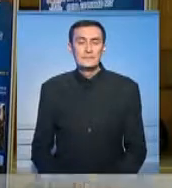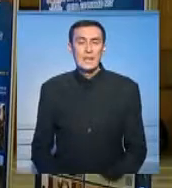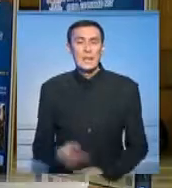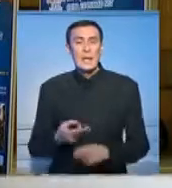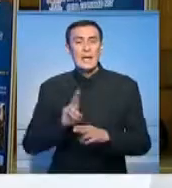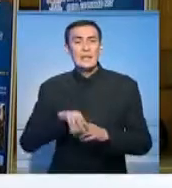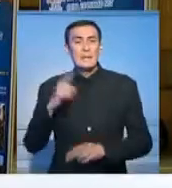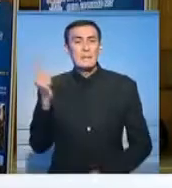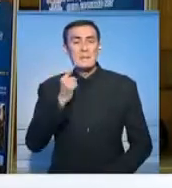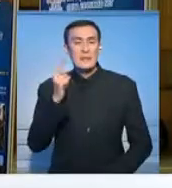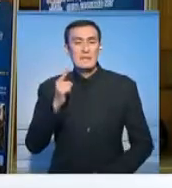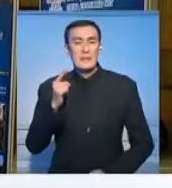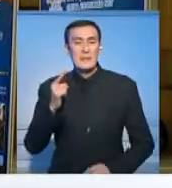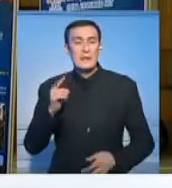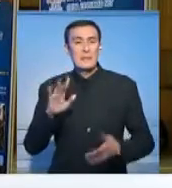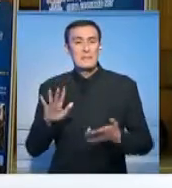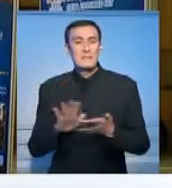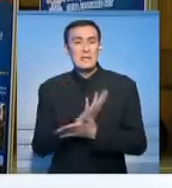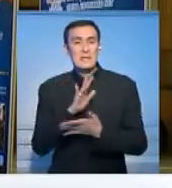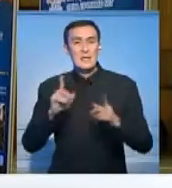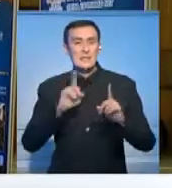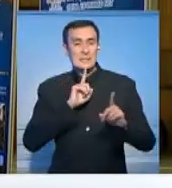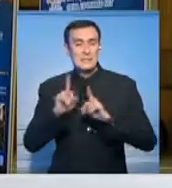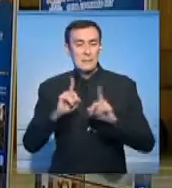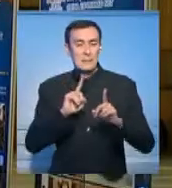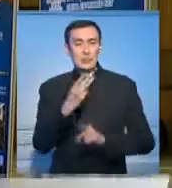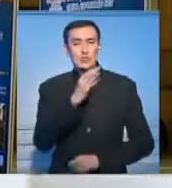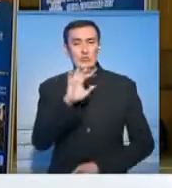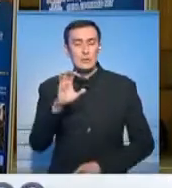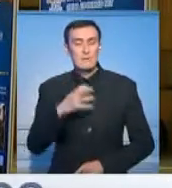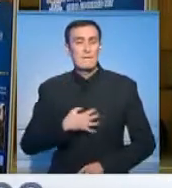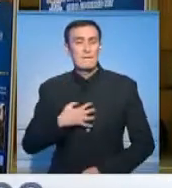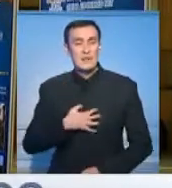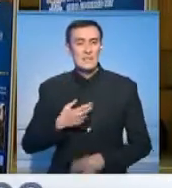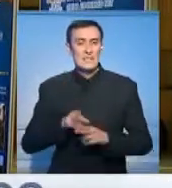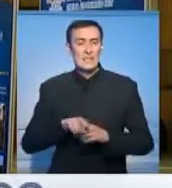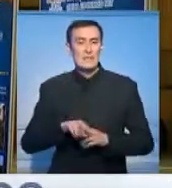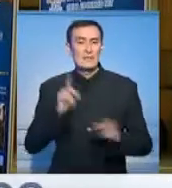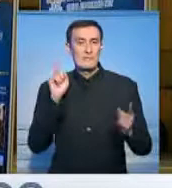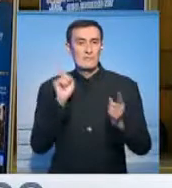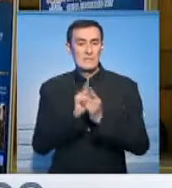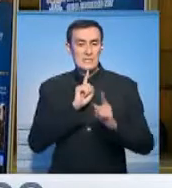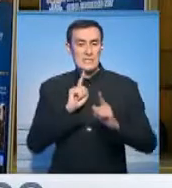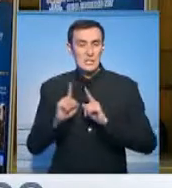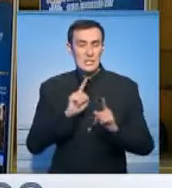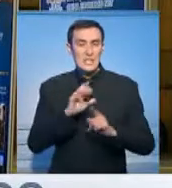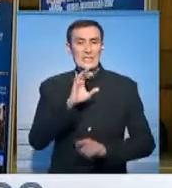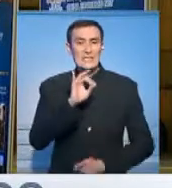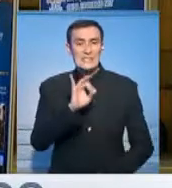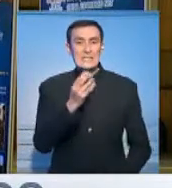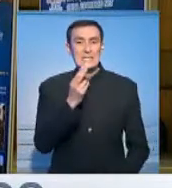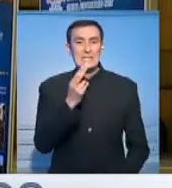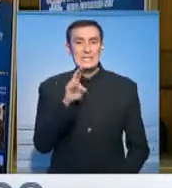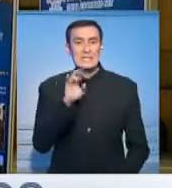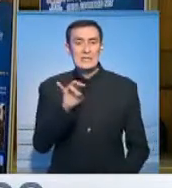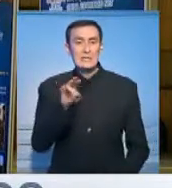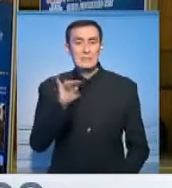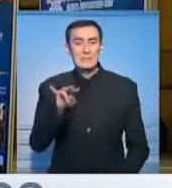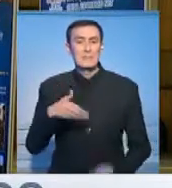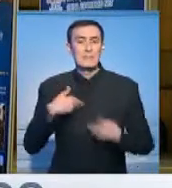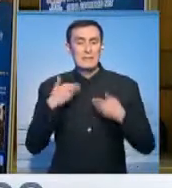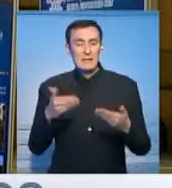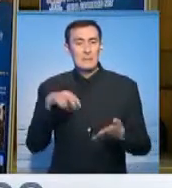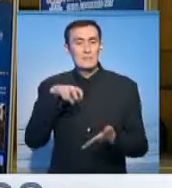Это первый медиасаммит за 17-летнюю историю ШОС. Осознавая важность этого события, председатель Си Цзиньпинь отправил от своего имени поздравительное